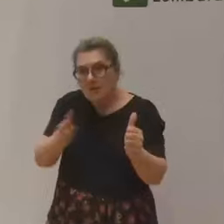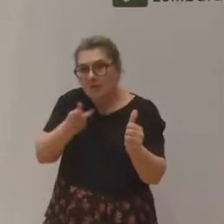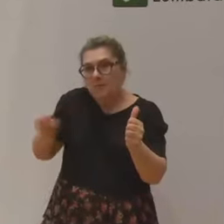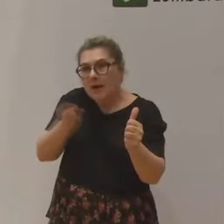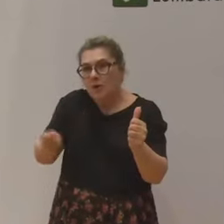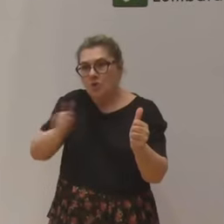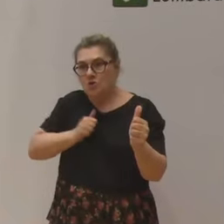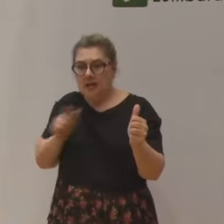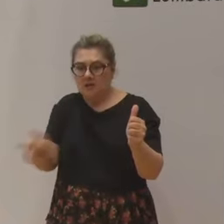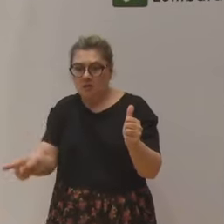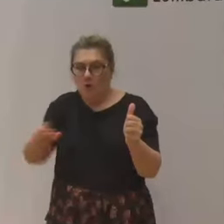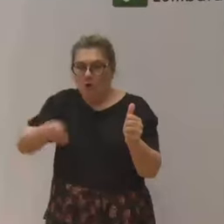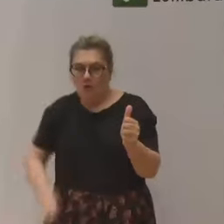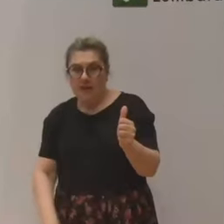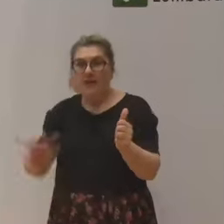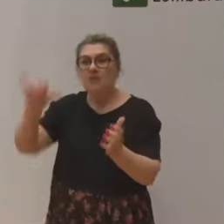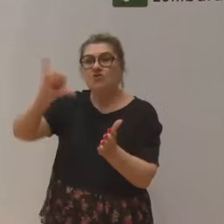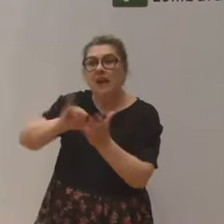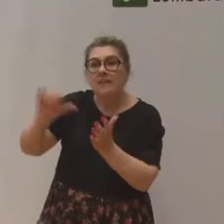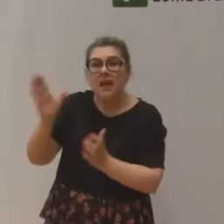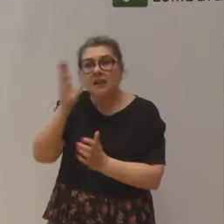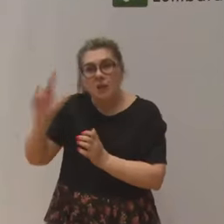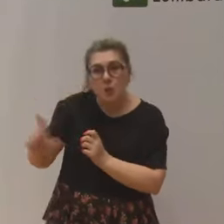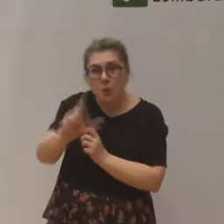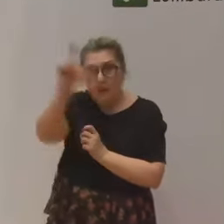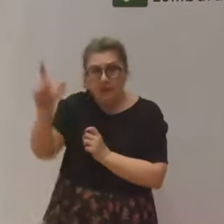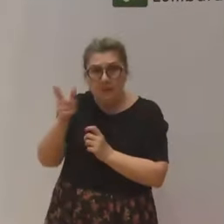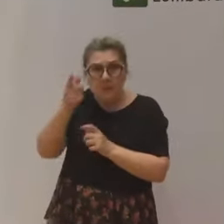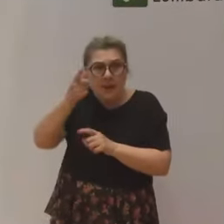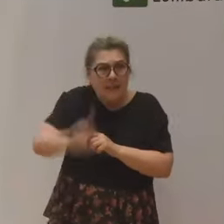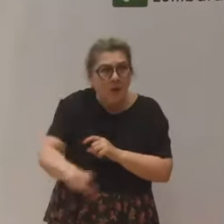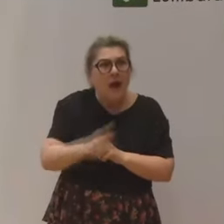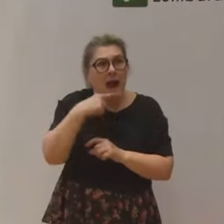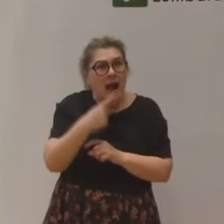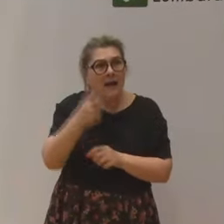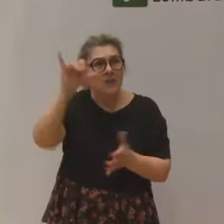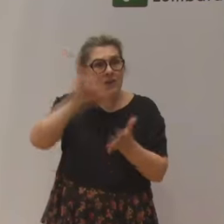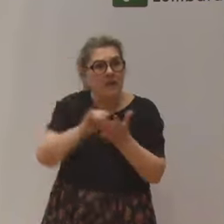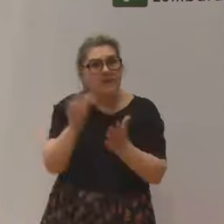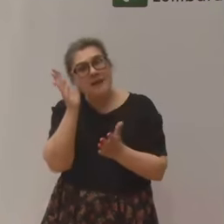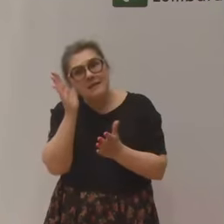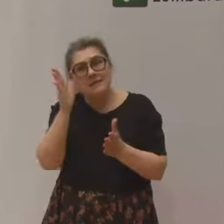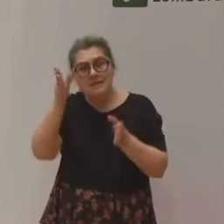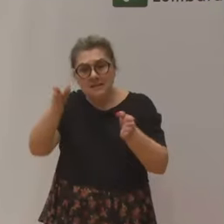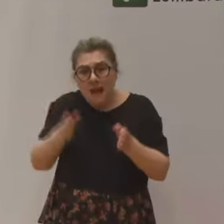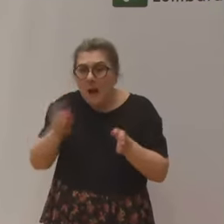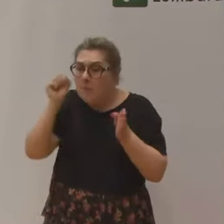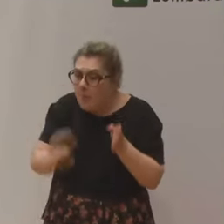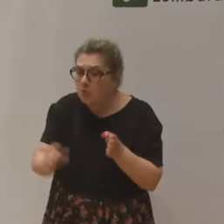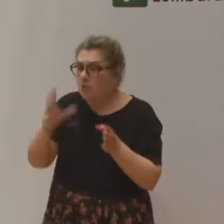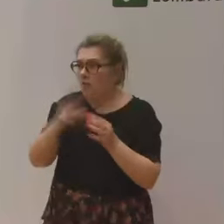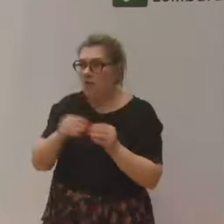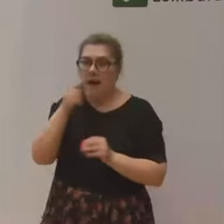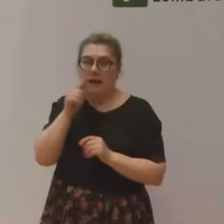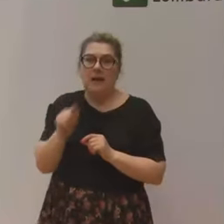percorso di emancipazione. I centri diurni in modo particolare, ma anche i centri residenziali possono fare